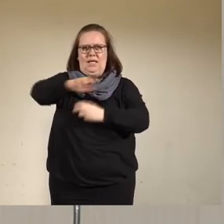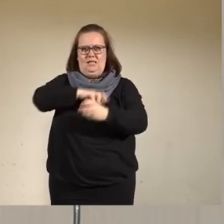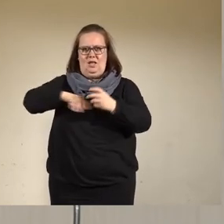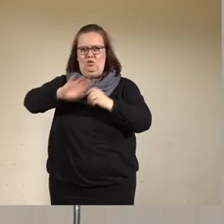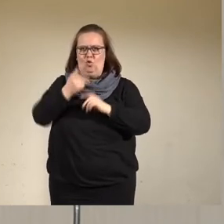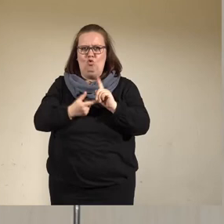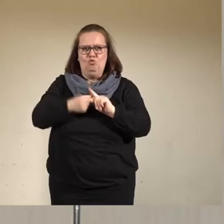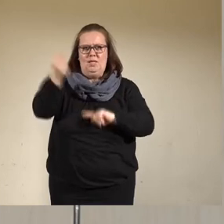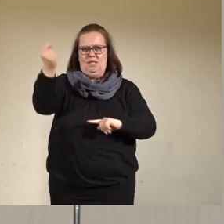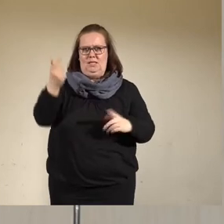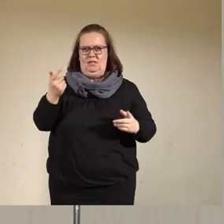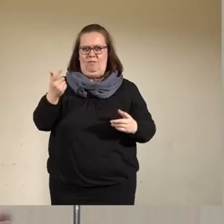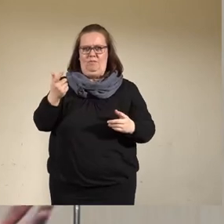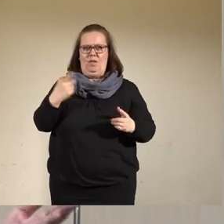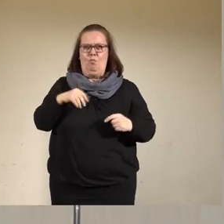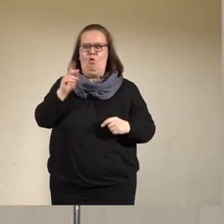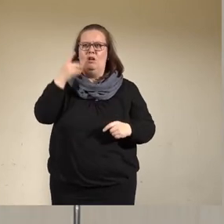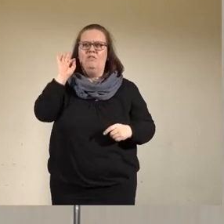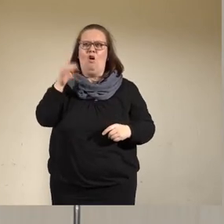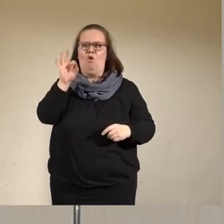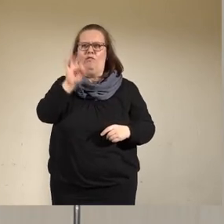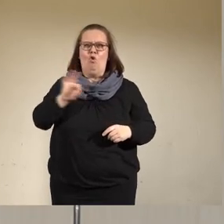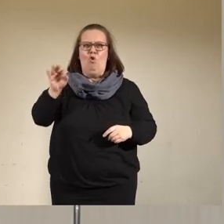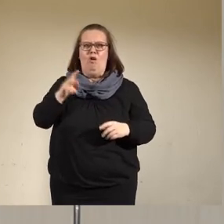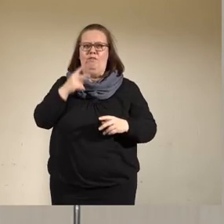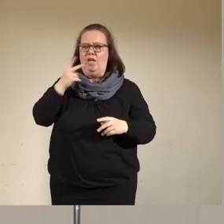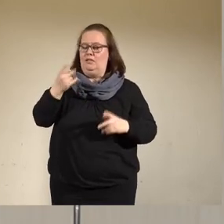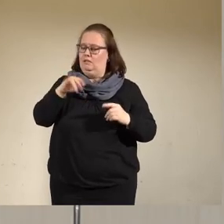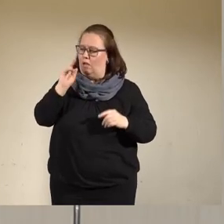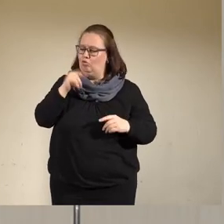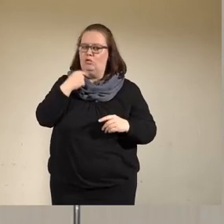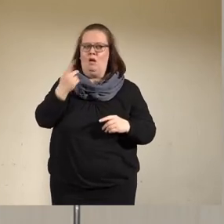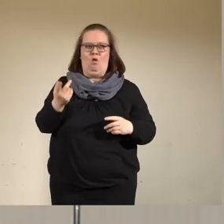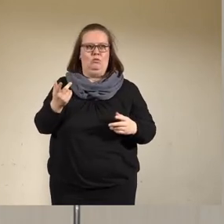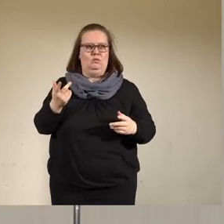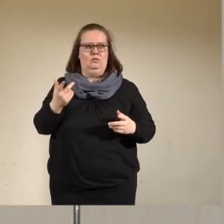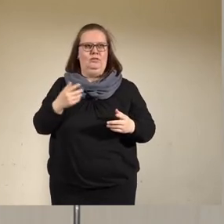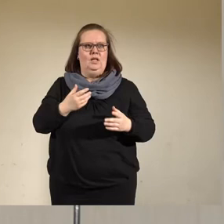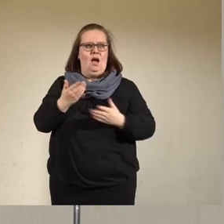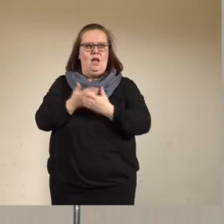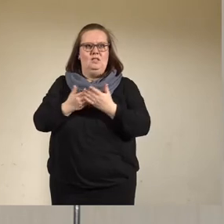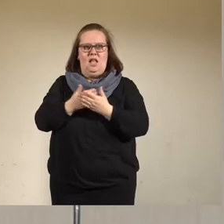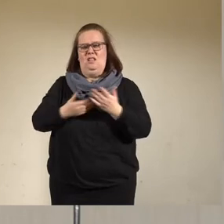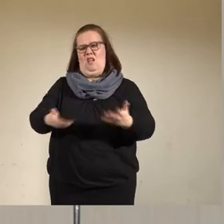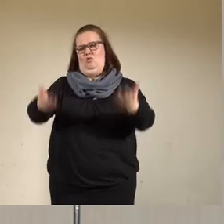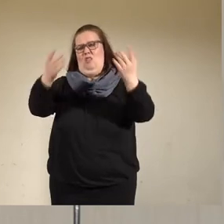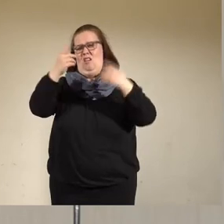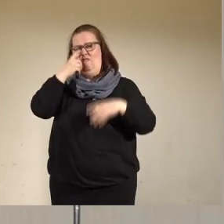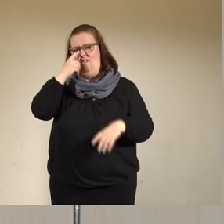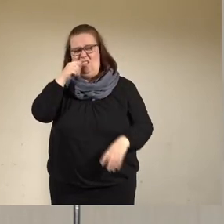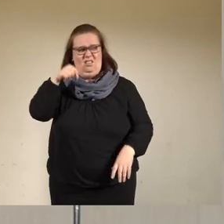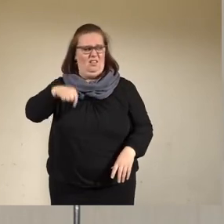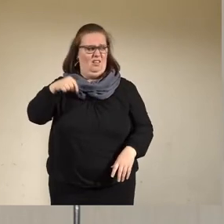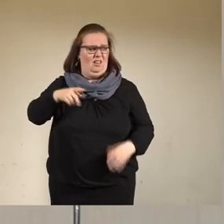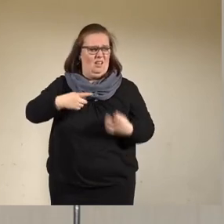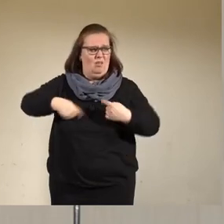so zugespitzt hat, wie sie Frau Frohweser vorher sehr eindringlich geschildert hat. Also wenn sich jemand hier